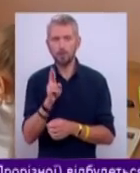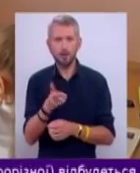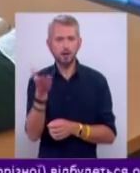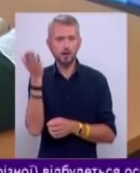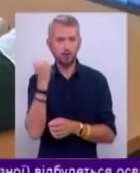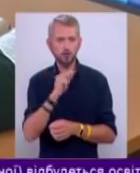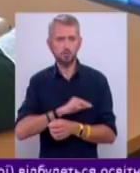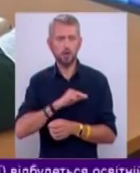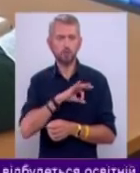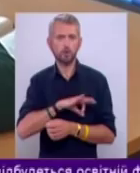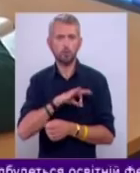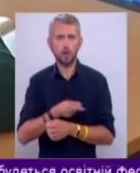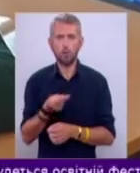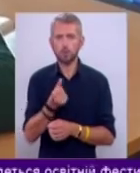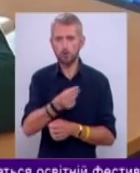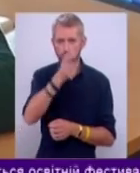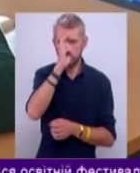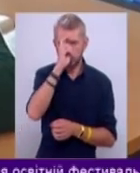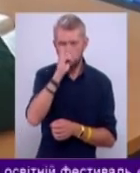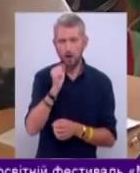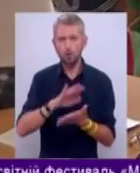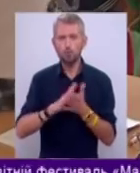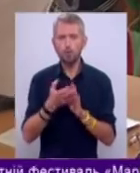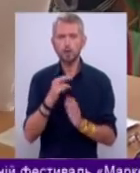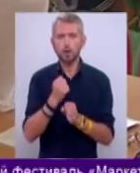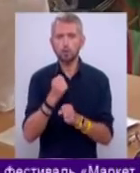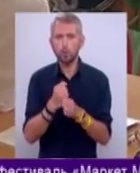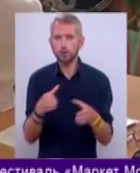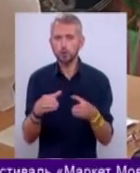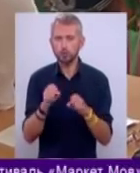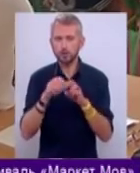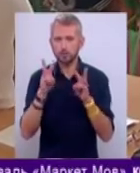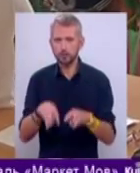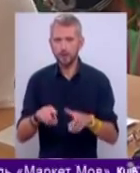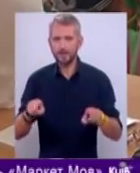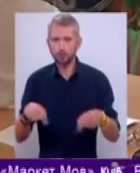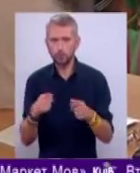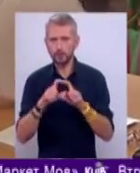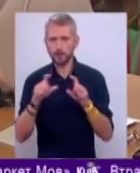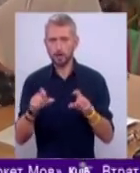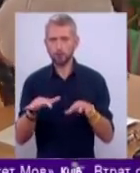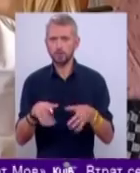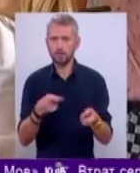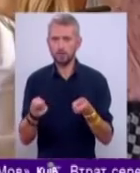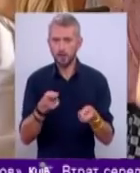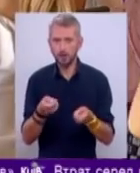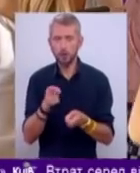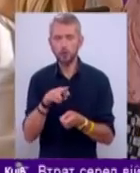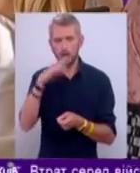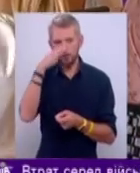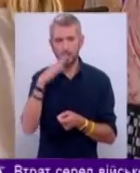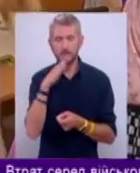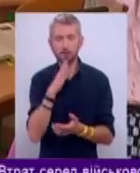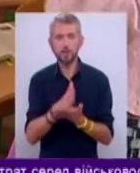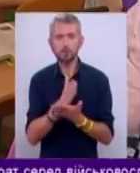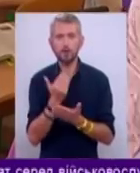раніше, працю вихователя оплачує держава. А умови для роботи групи забезпечує засновник закладу – місцева влада. Тож для батьків